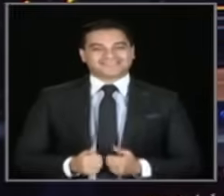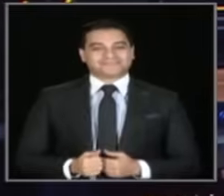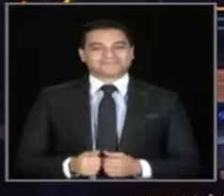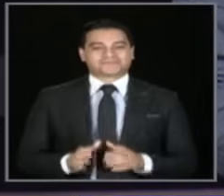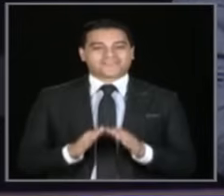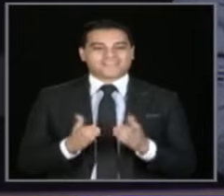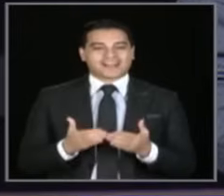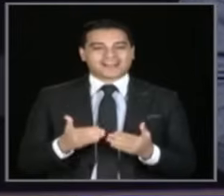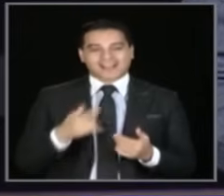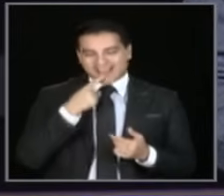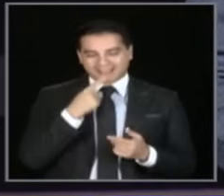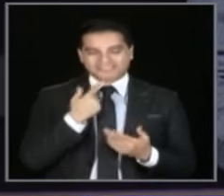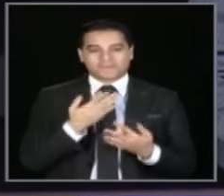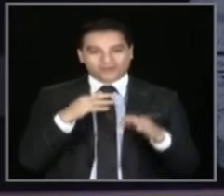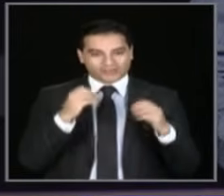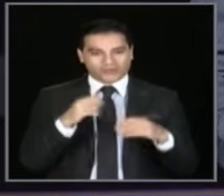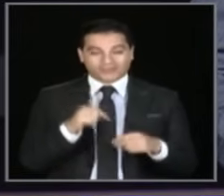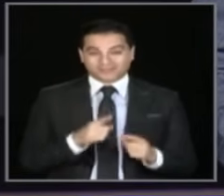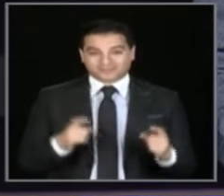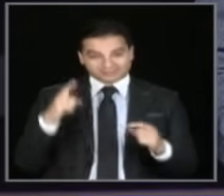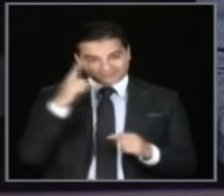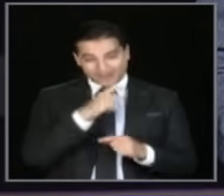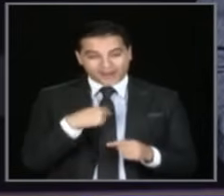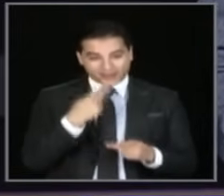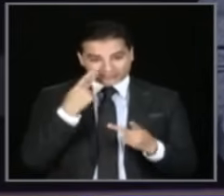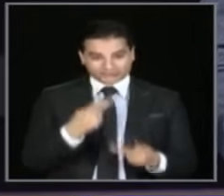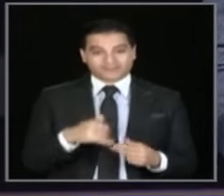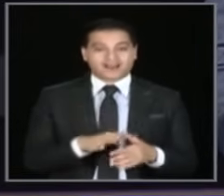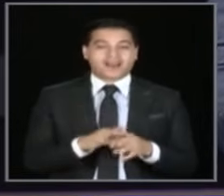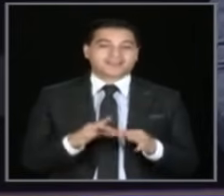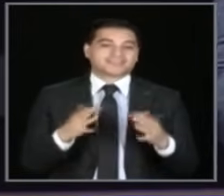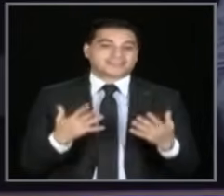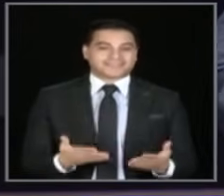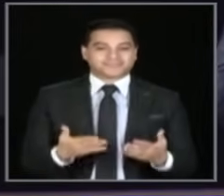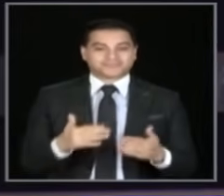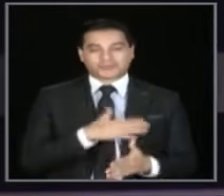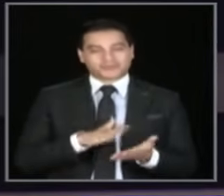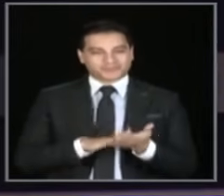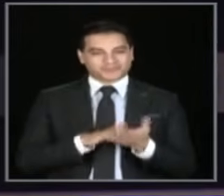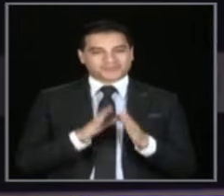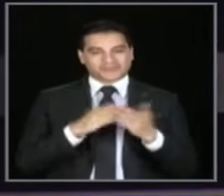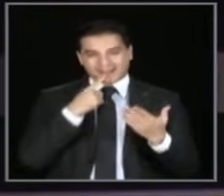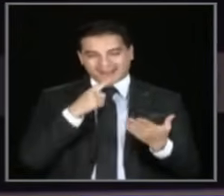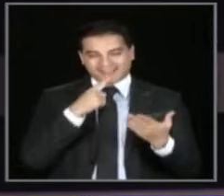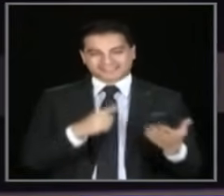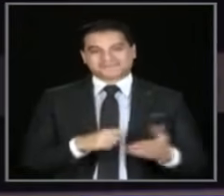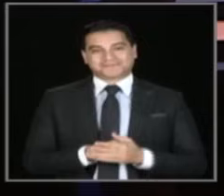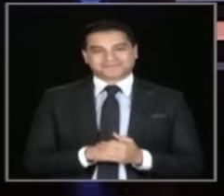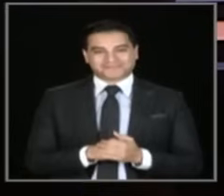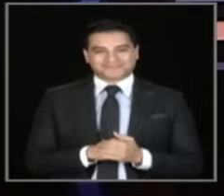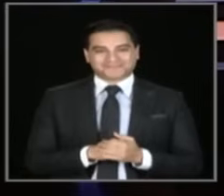فريق أليكس. بتمنى لكم كل التوفيق. مباراة صعبة، خلينا نشوف هيحصل إيه. كلنا نحيي فريق أليكس.